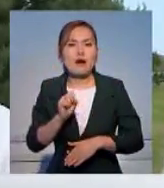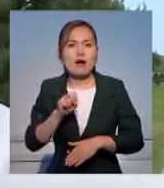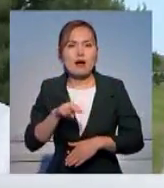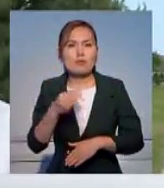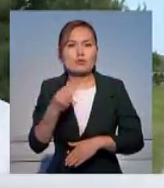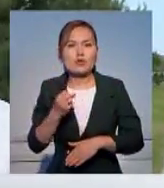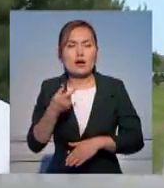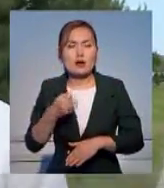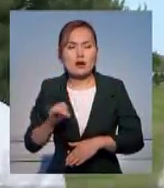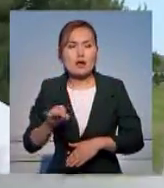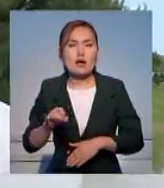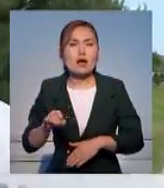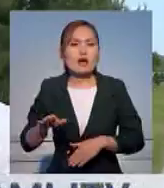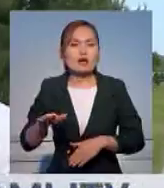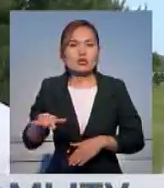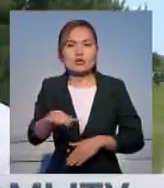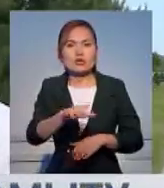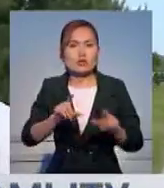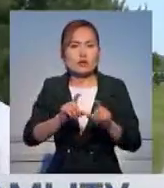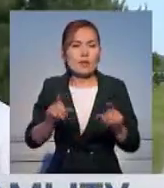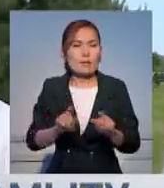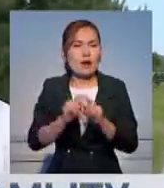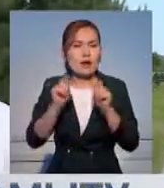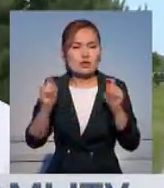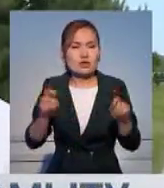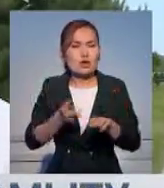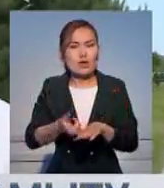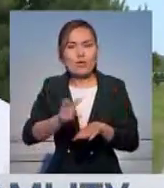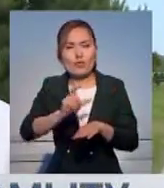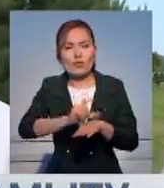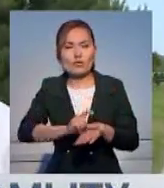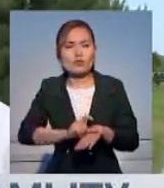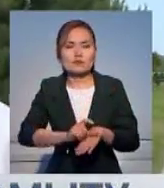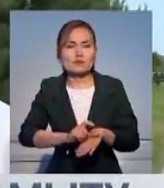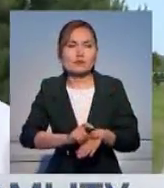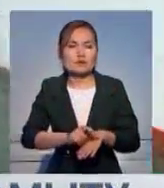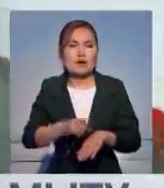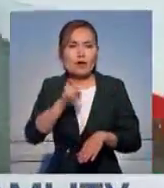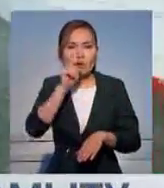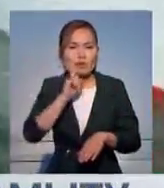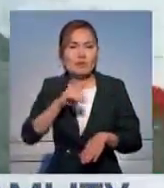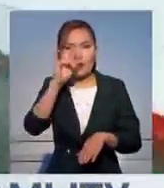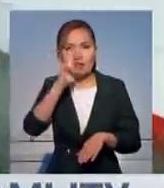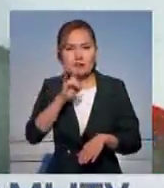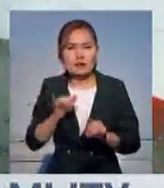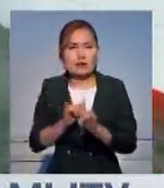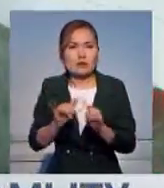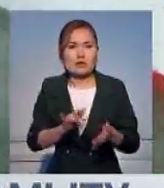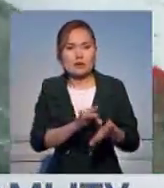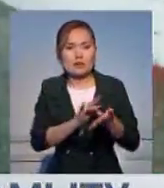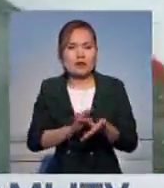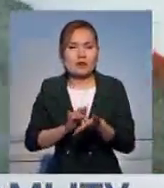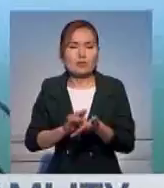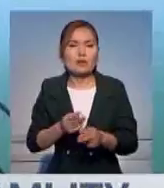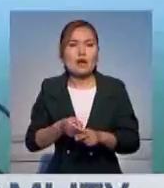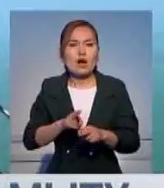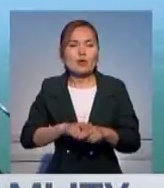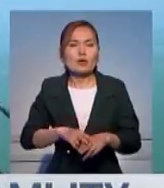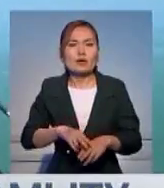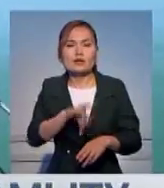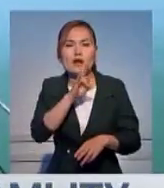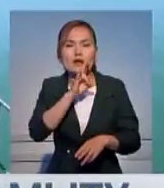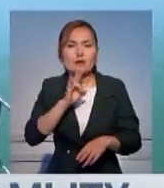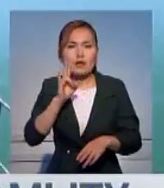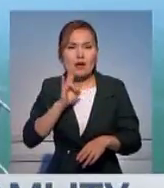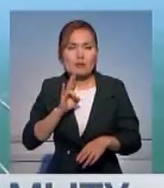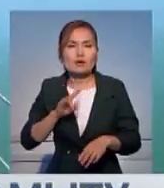үшін қолайлы болмақ. Өйткені туризмнің дамуы, менің ойымша ол Қазақстанның дамуы. Биыл Новосибирск, Үшарал, Новосибирск әуе